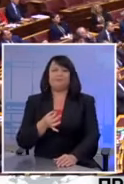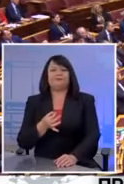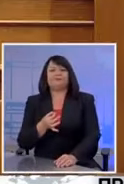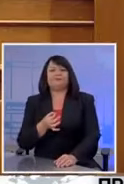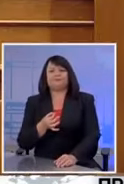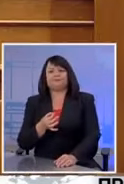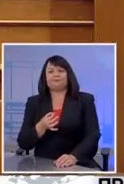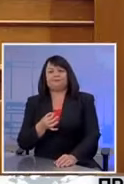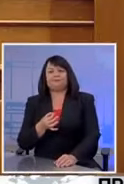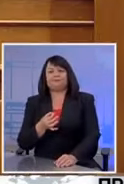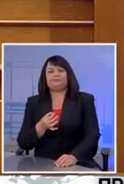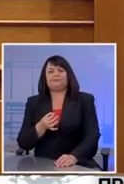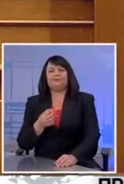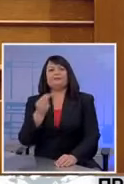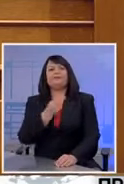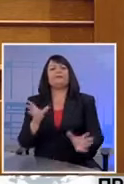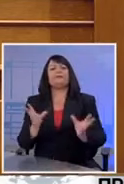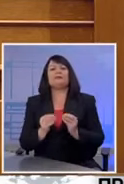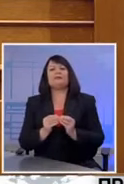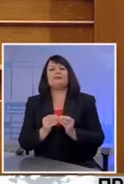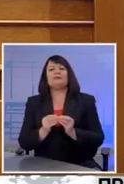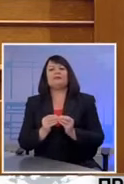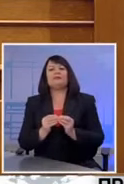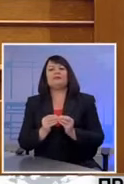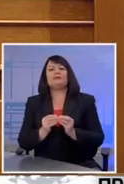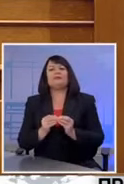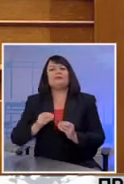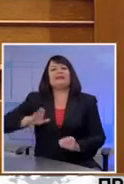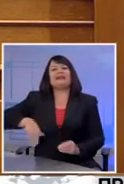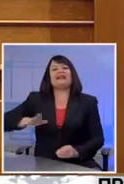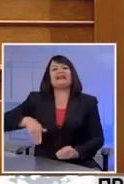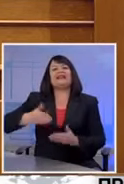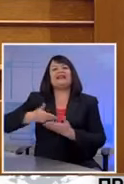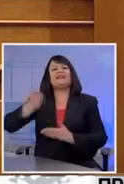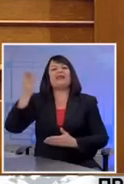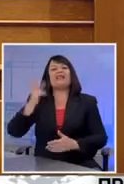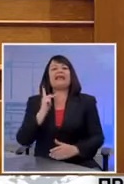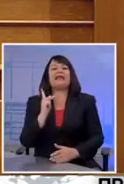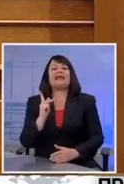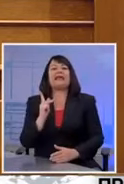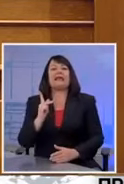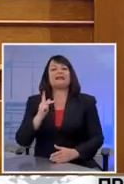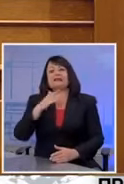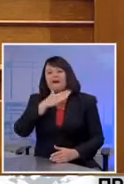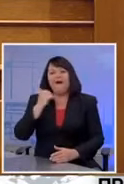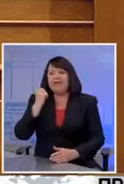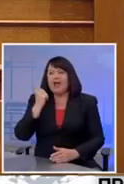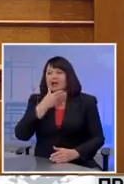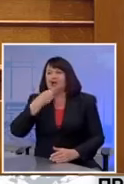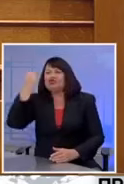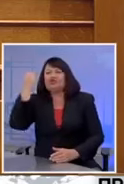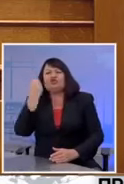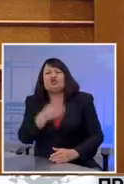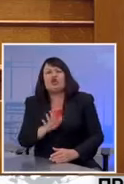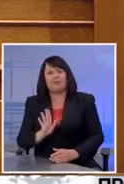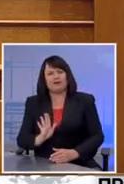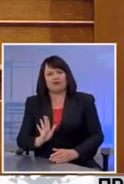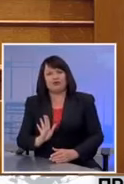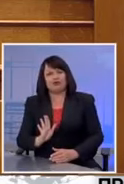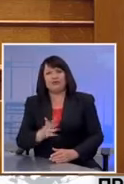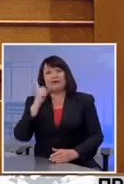αναφερθήκατε και στο ζήτημα του κύρη Καχανίων. Θα έπρεπε να ντρέπεστε, κύριε Τσίπρα. Θα έπρεπε να ντρέπεστε, διότι γνωρίζετε